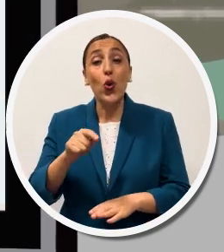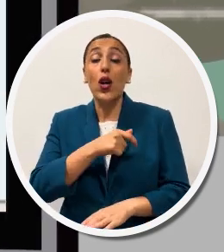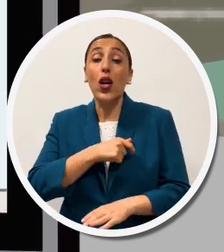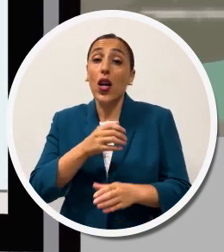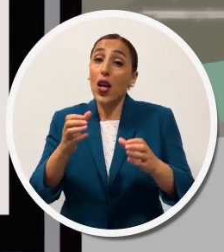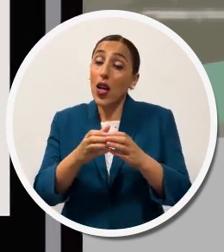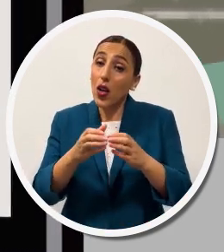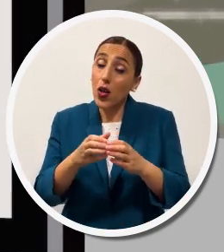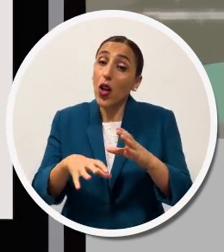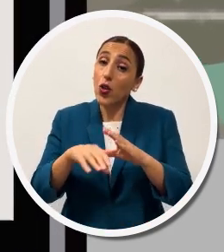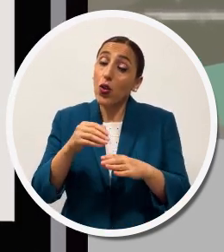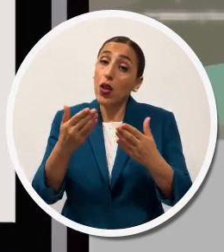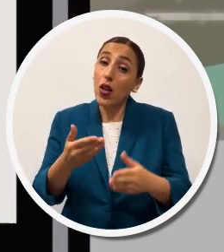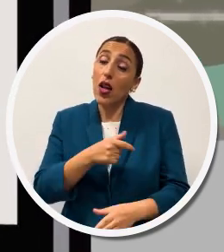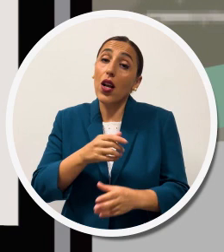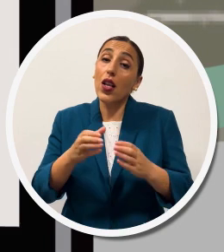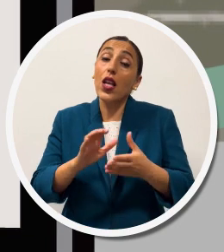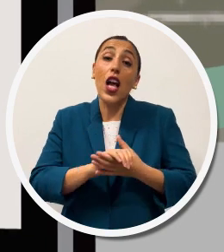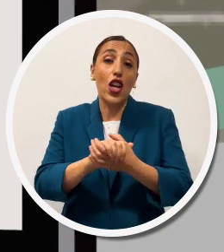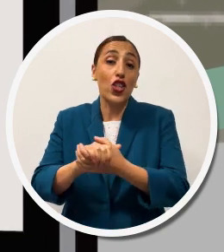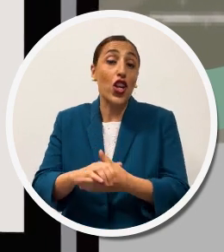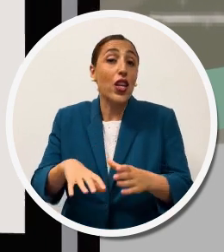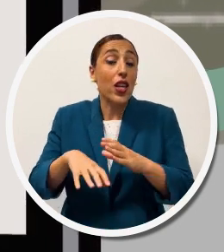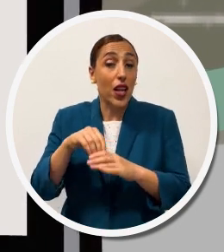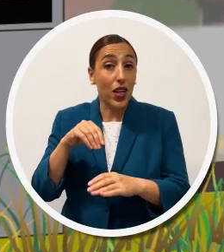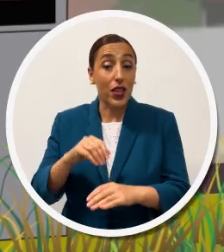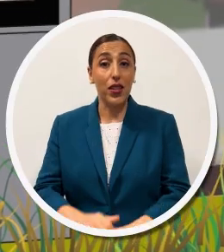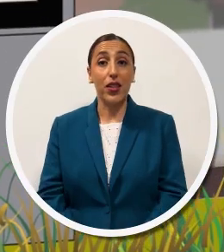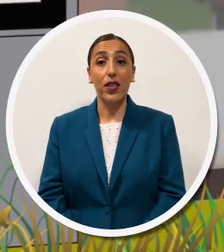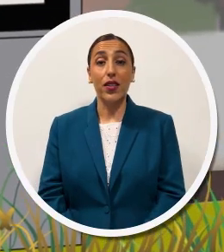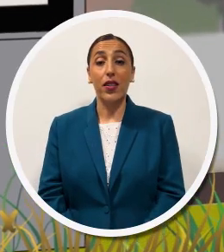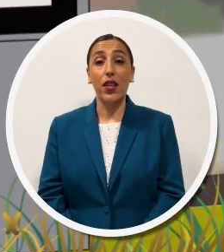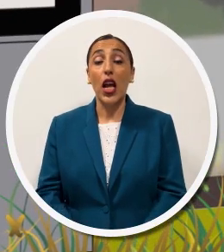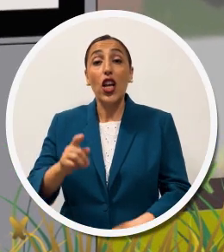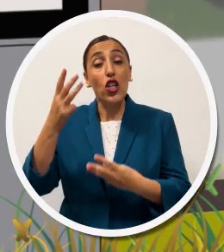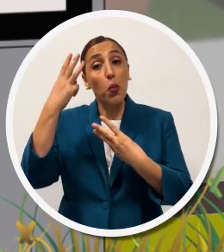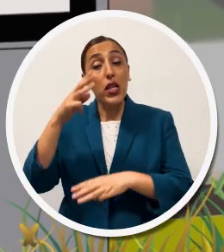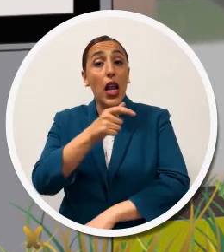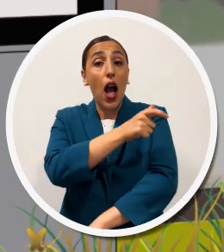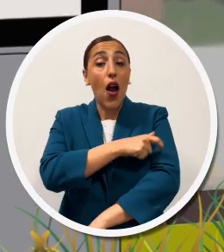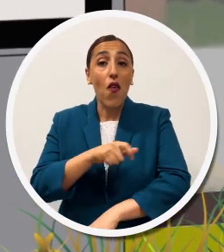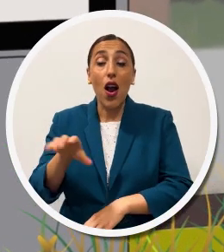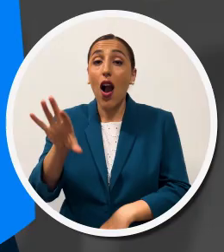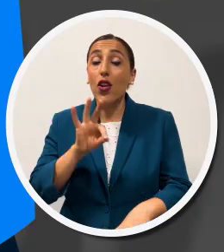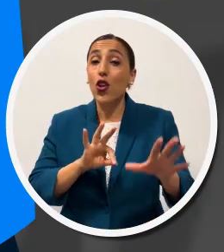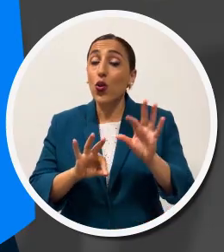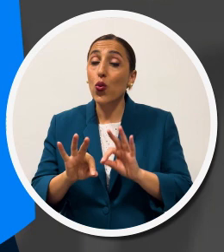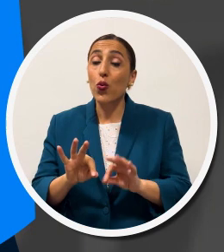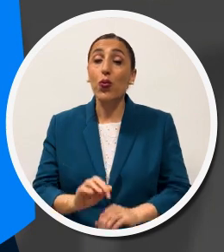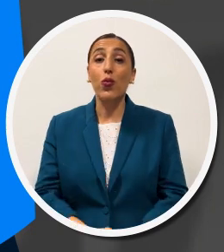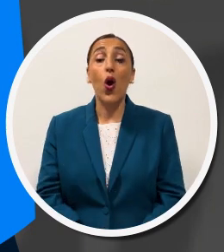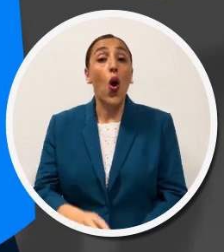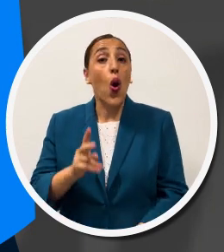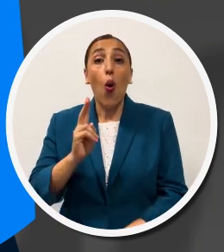առաջադրված քաղաքական ուժեր, ուսակցություններ եւ դաշինքներ։ Իսկ ինչպես է ձևավորվում ավականին եւ ի